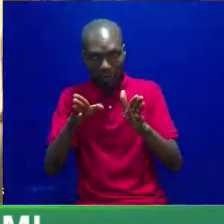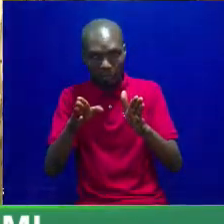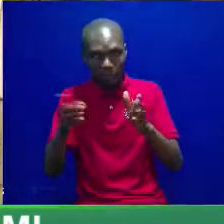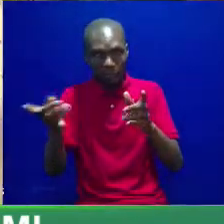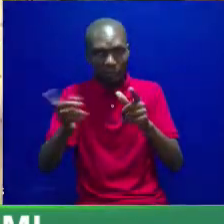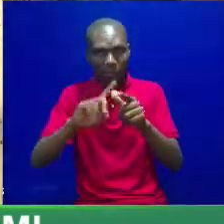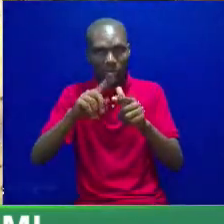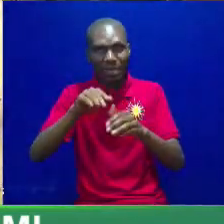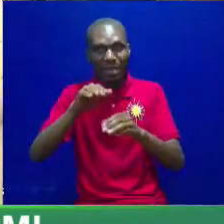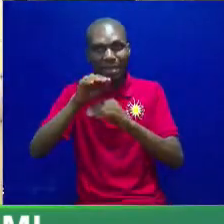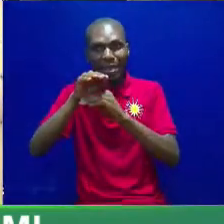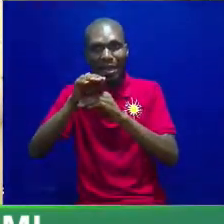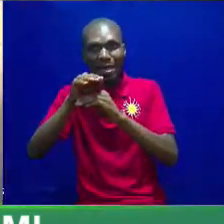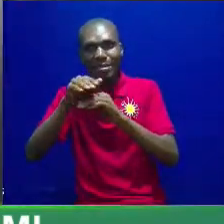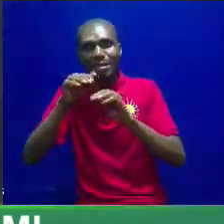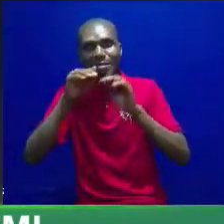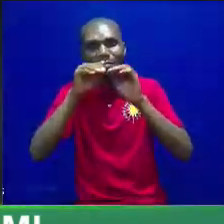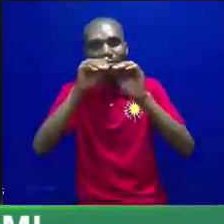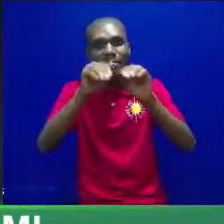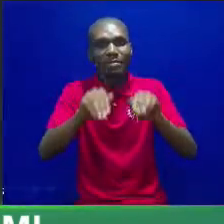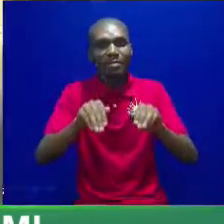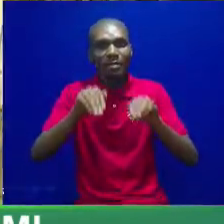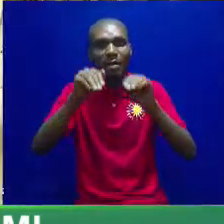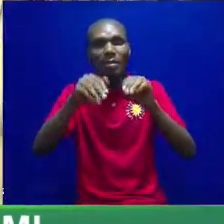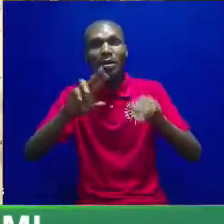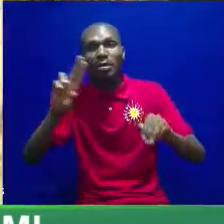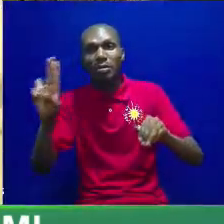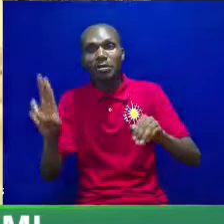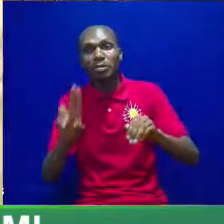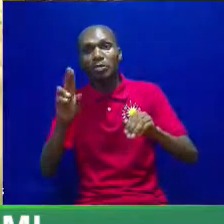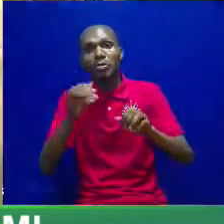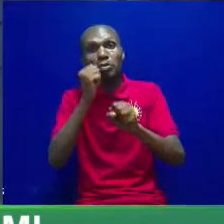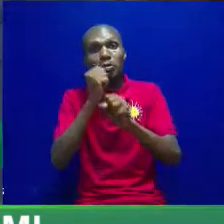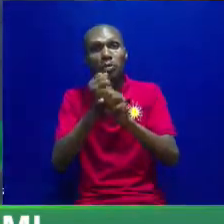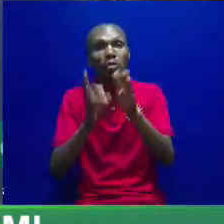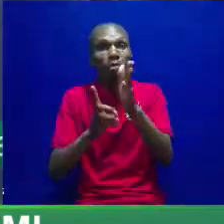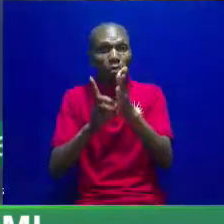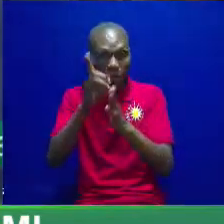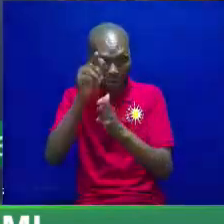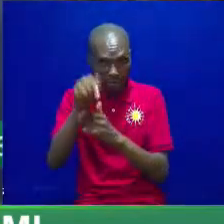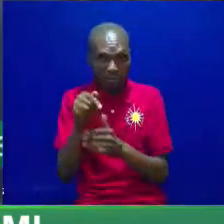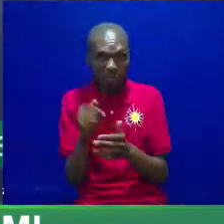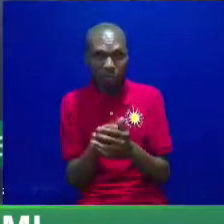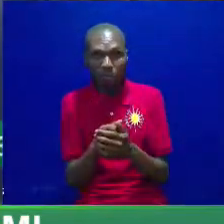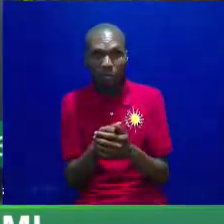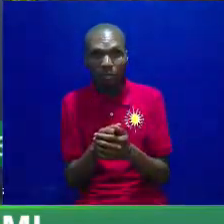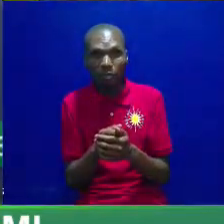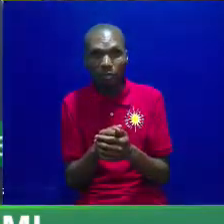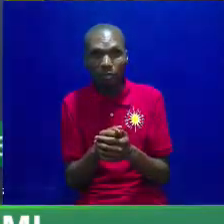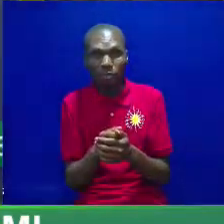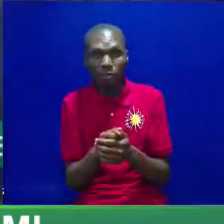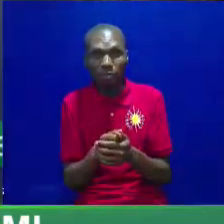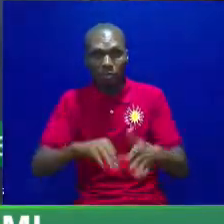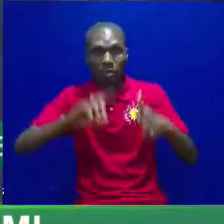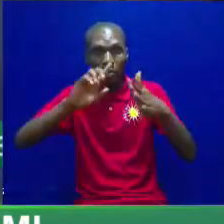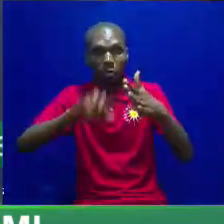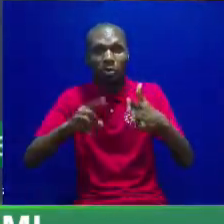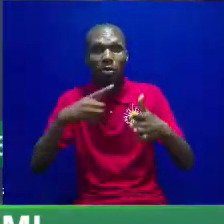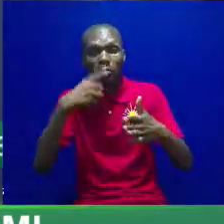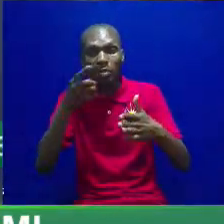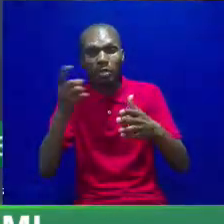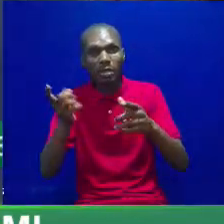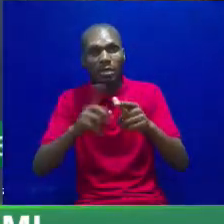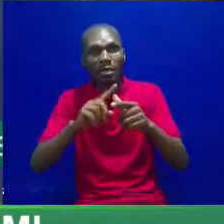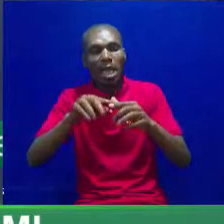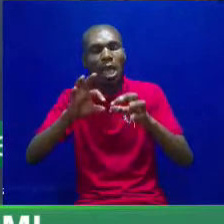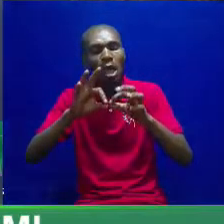nigo aganirie bono abalimi gutumika asa yoke magenderero. No, what I can say is that the road has been